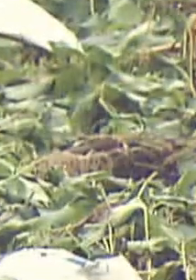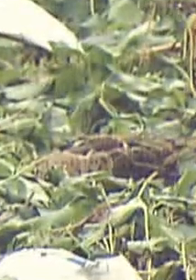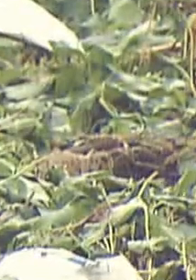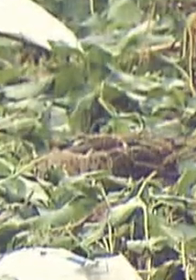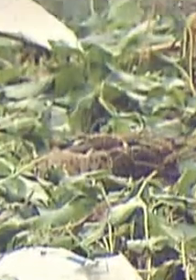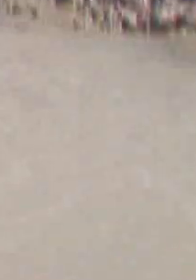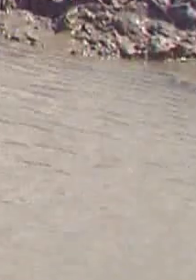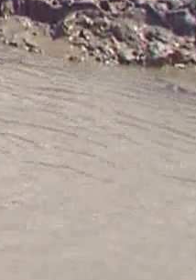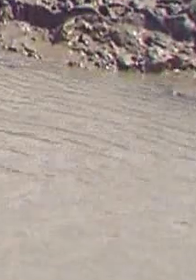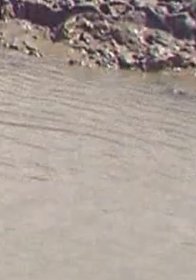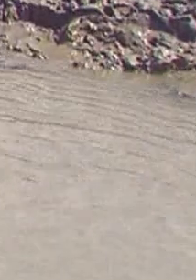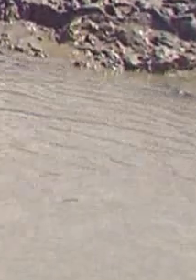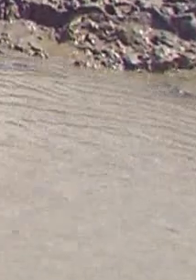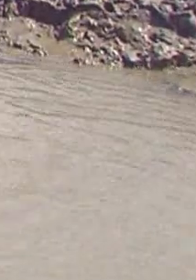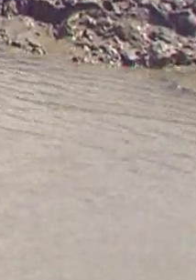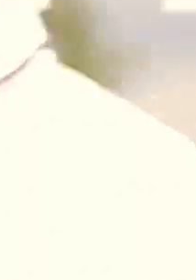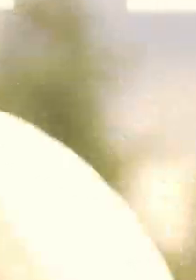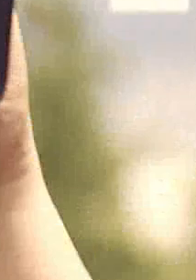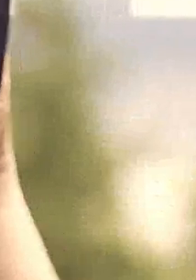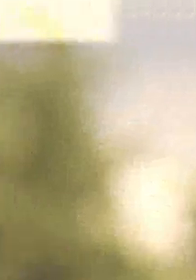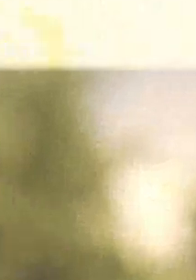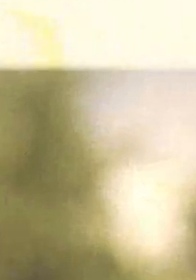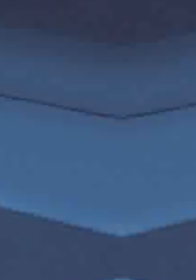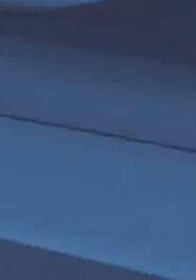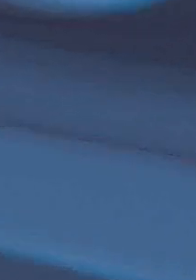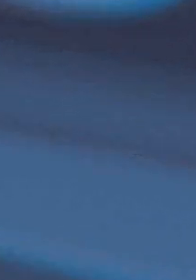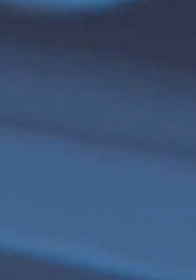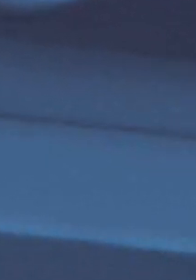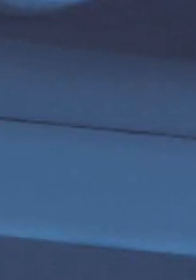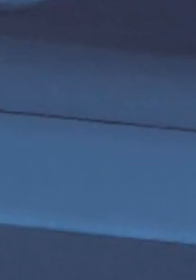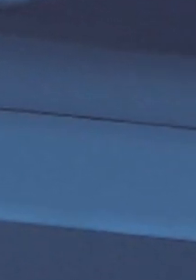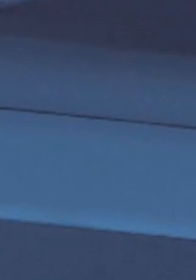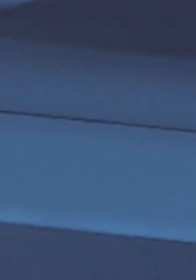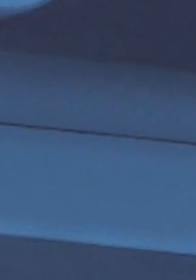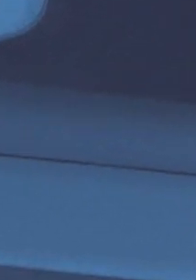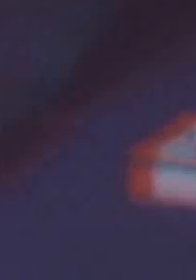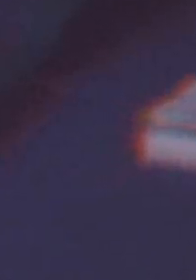호루과와 주택의 사고 위험이 있어 보입니다.